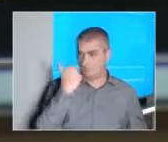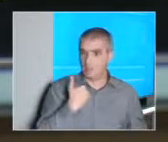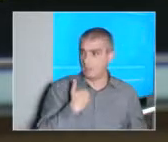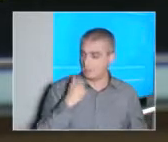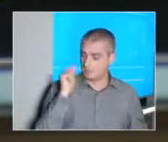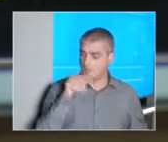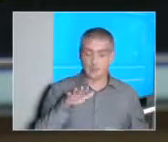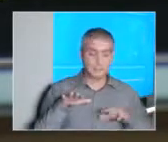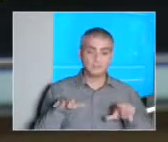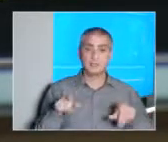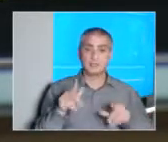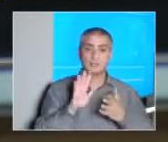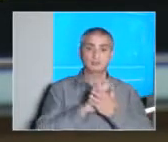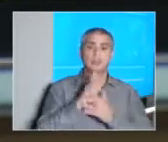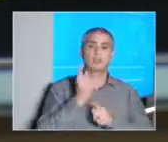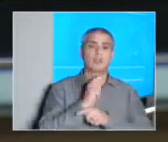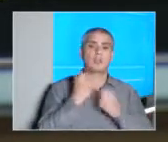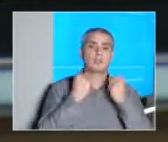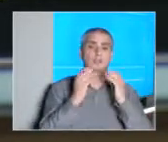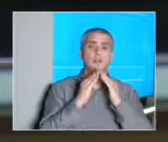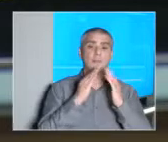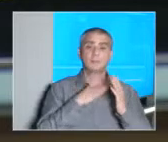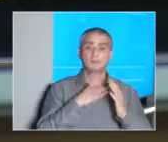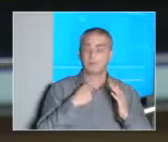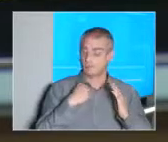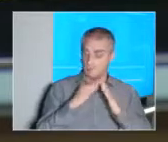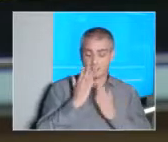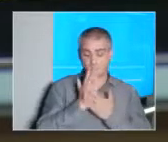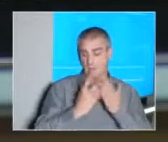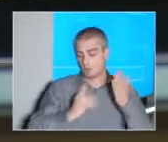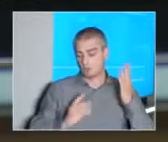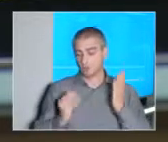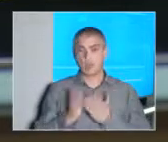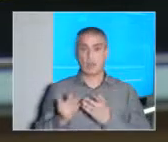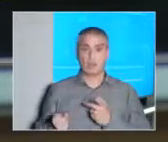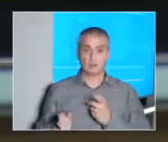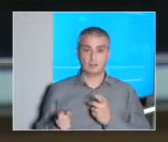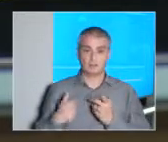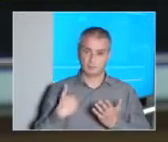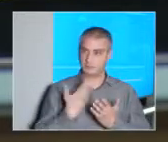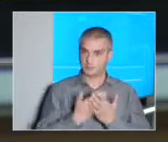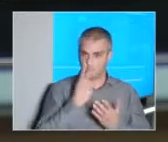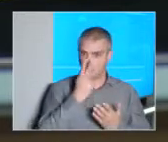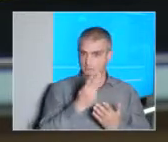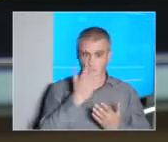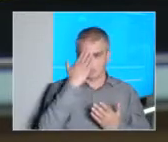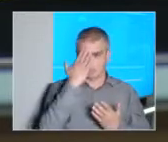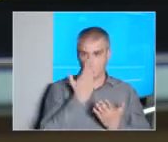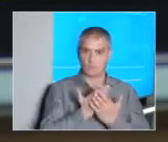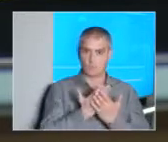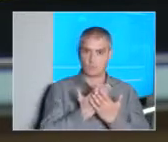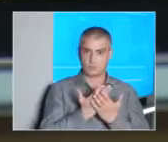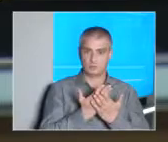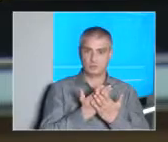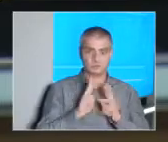מגיע לשדה ב-13 דקות נסיעה מהבית שלי, ואני גר בחלק הדרומי של אילת. אז אני מציע להסתכל, להכיר את העובדות ולראות